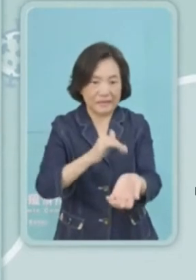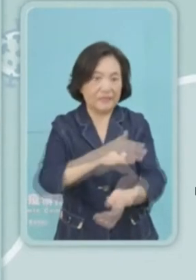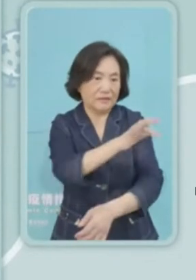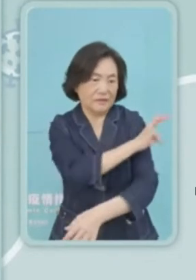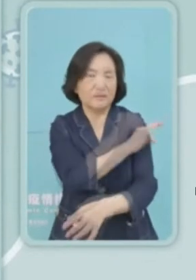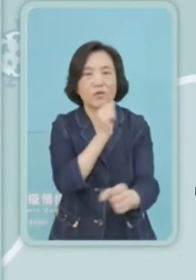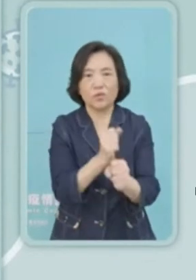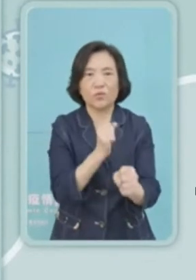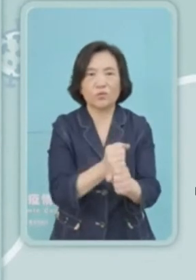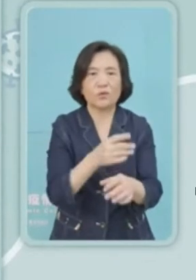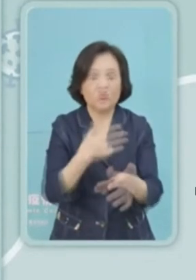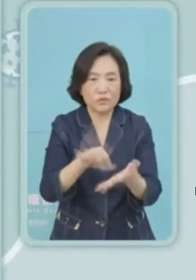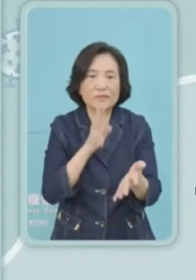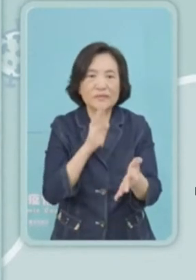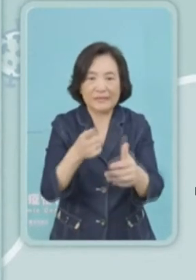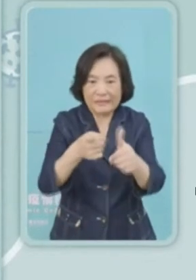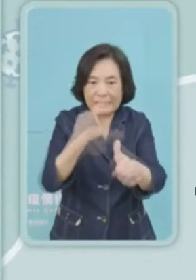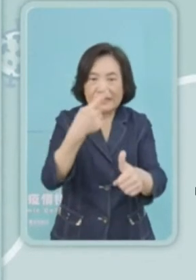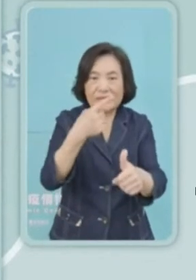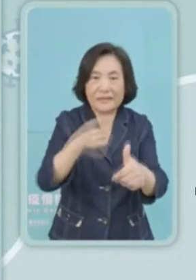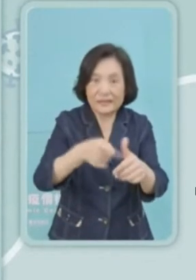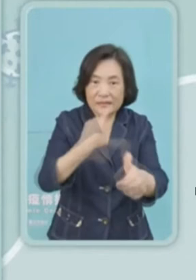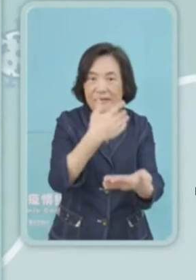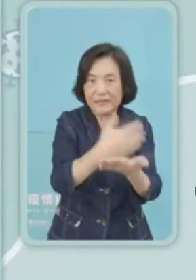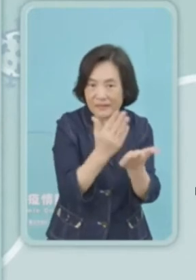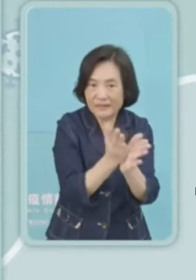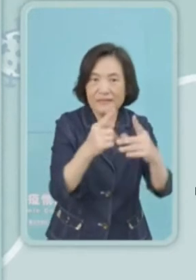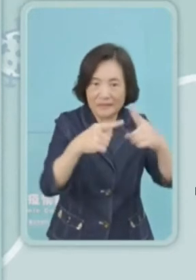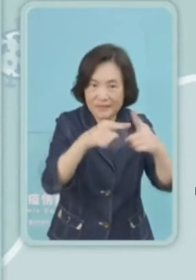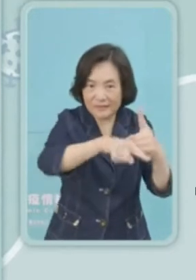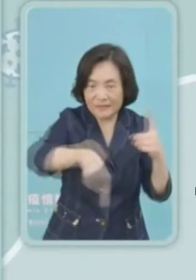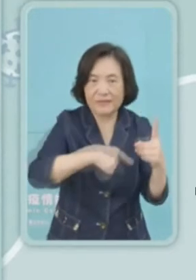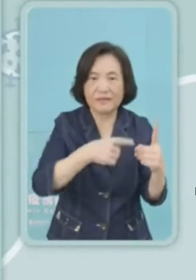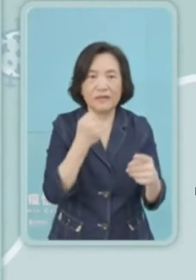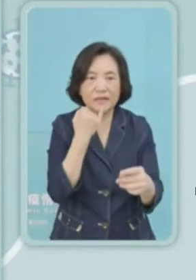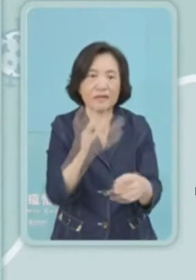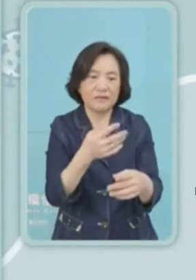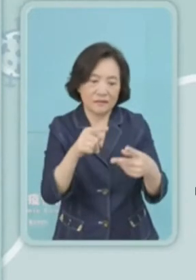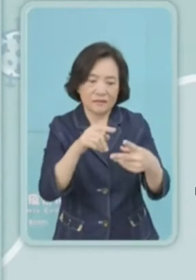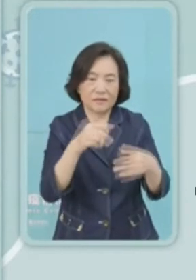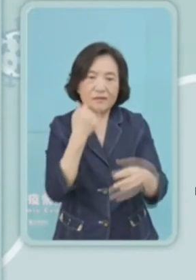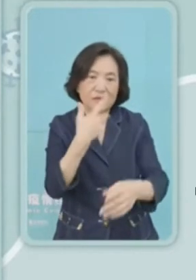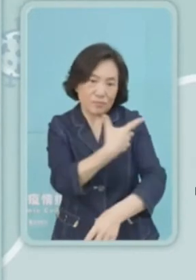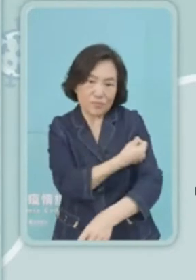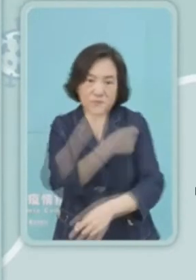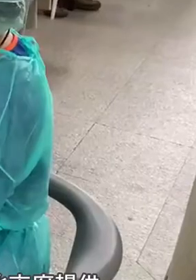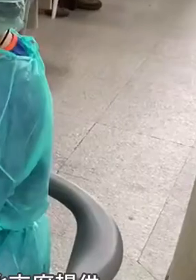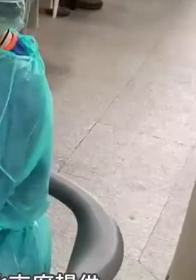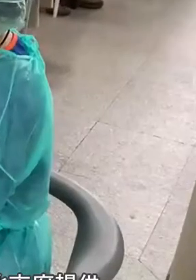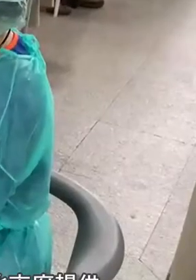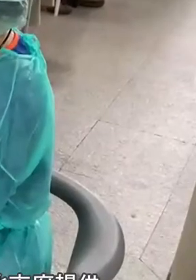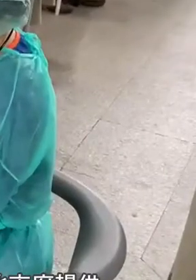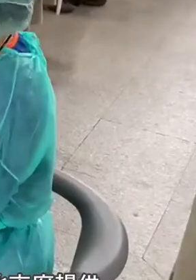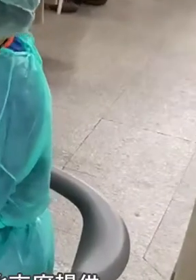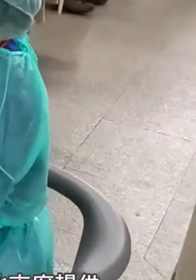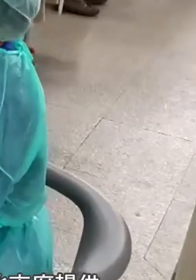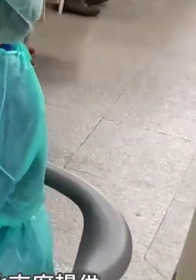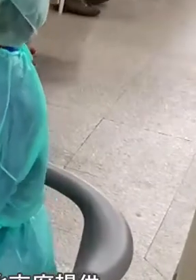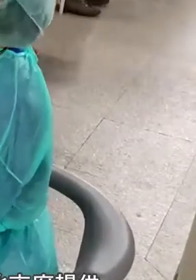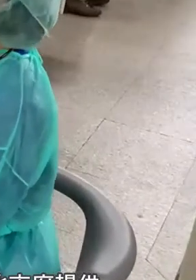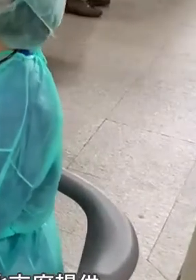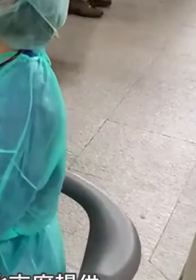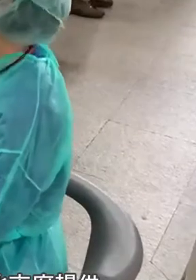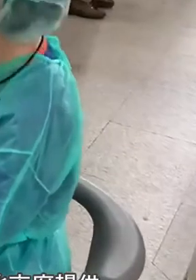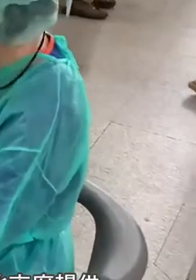的那 AG 它可以混打莫德纳，其他的都没有开放，目前的情况是这样。 针对北市